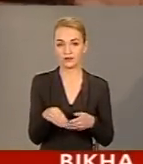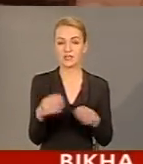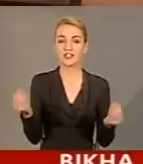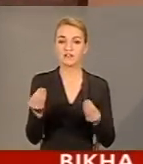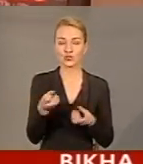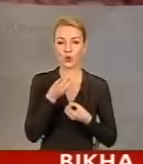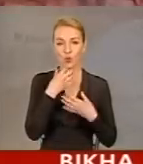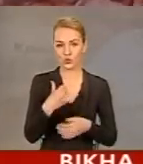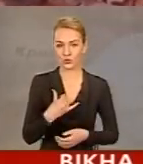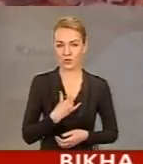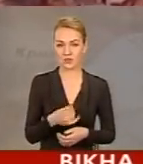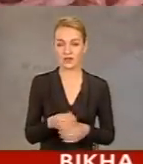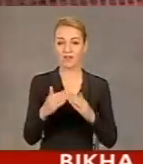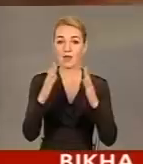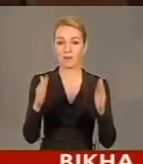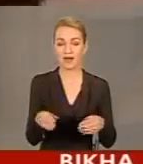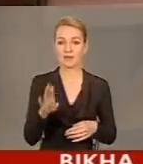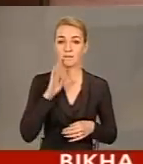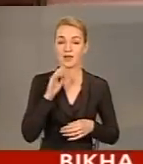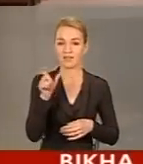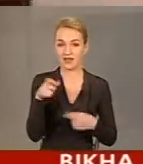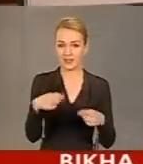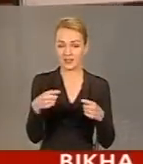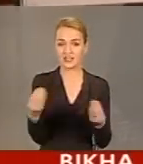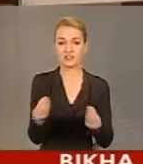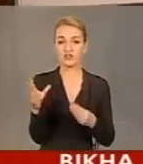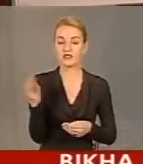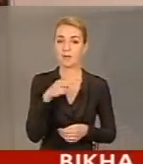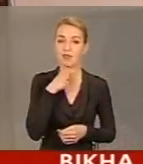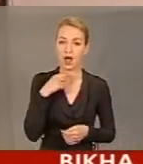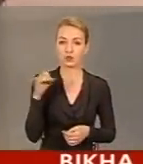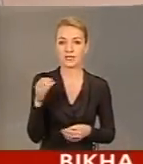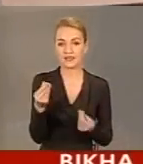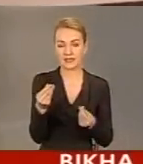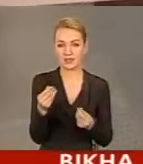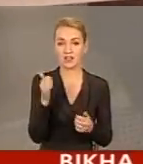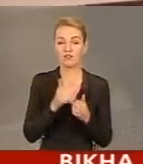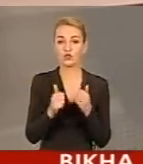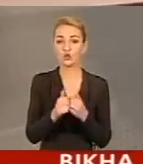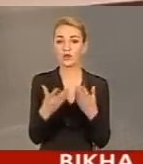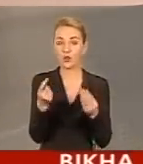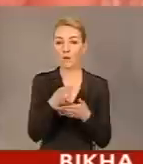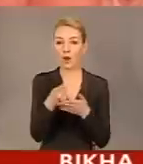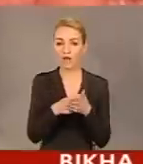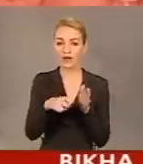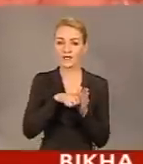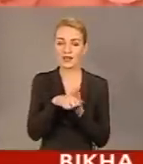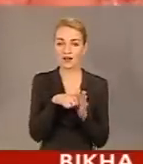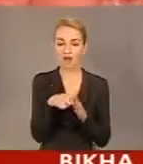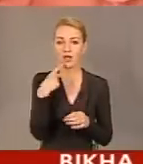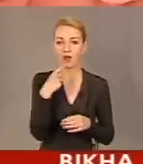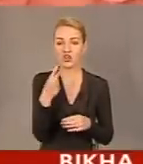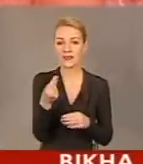свіжі, хороші в нас. У наметі пані Валентини свіже все – і м'ясо, і ціни. Від щоденного малювання та затирання, каже,